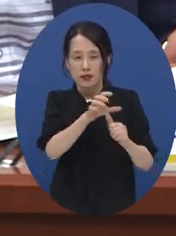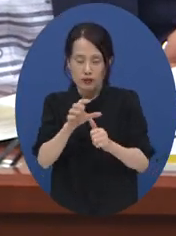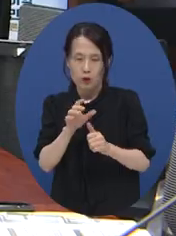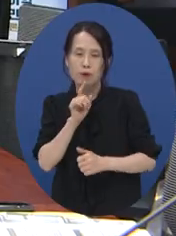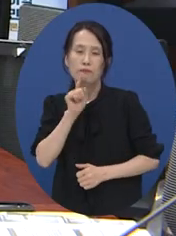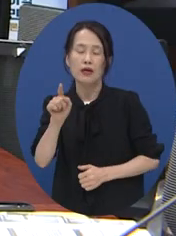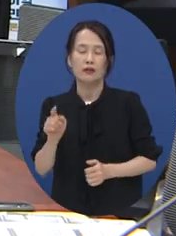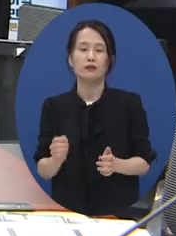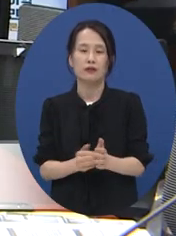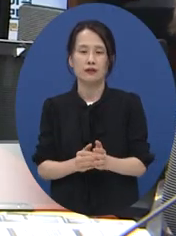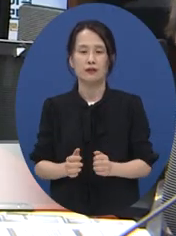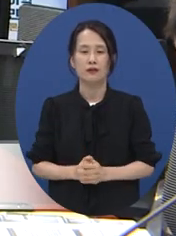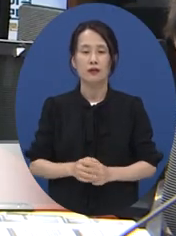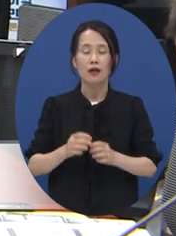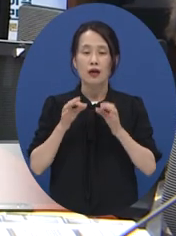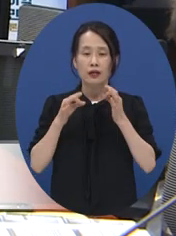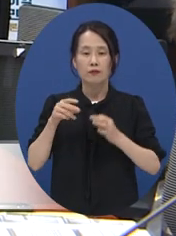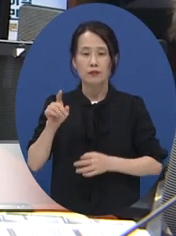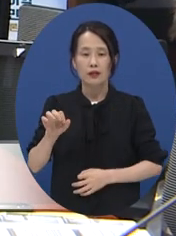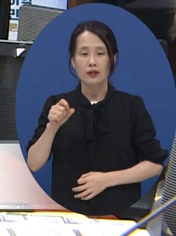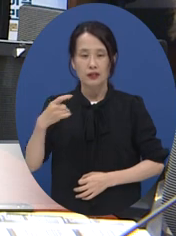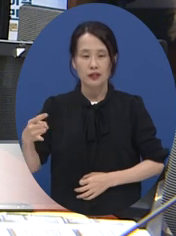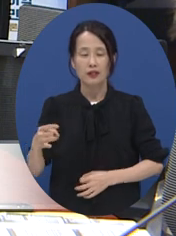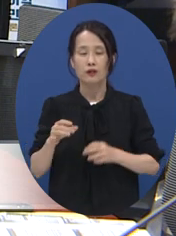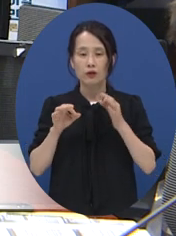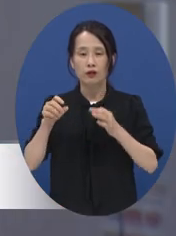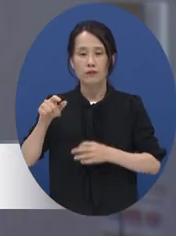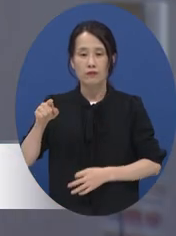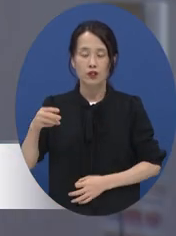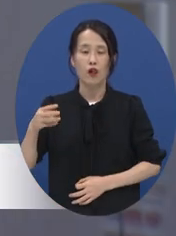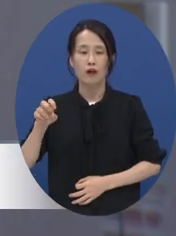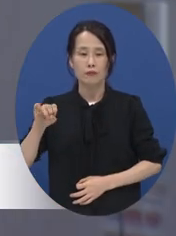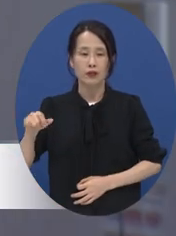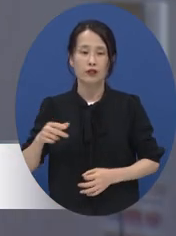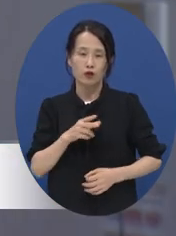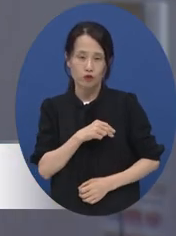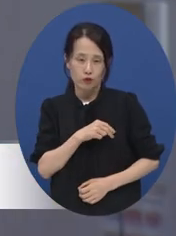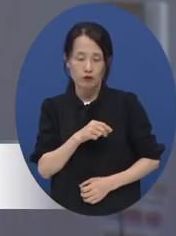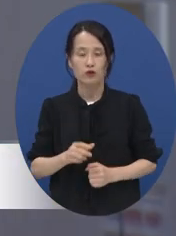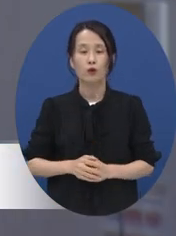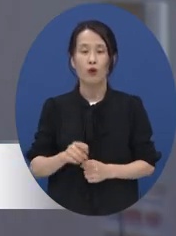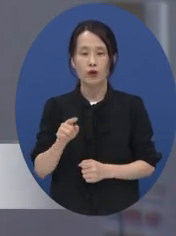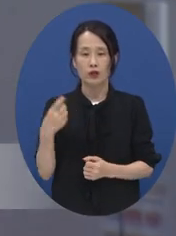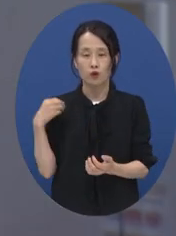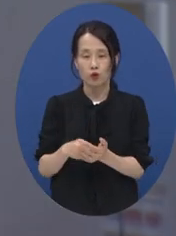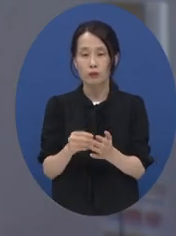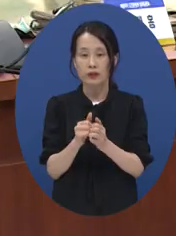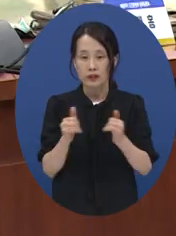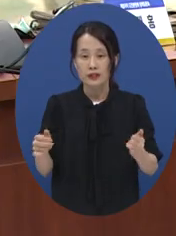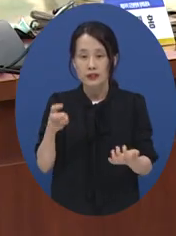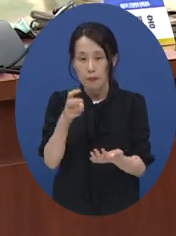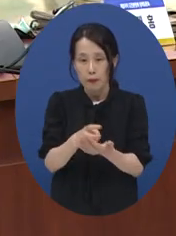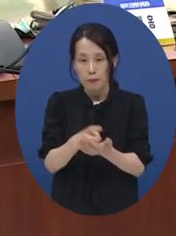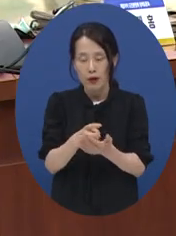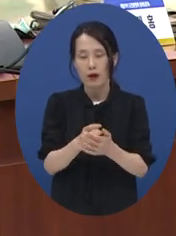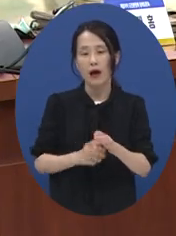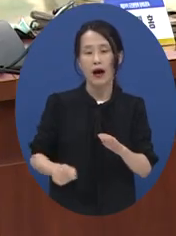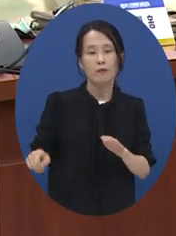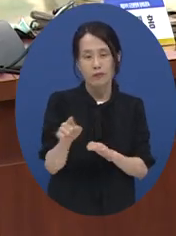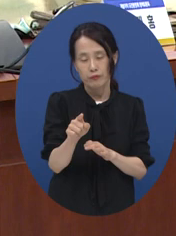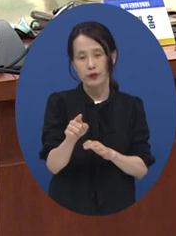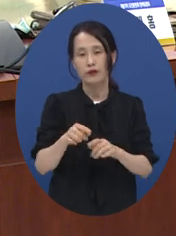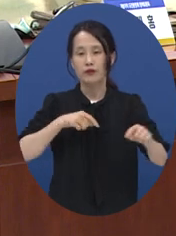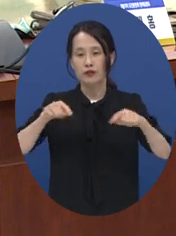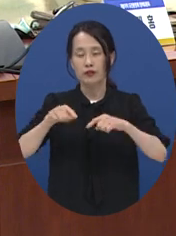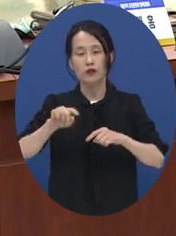힘을 실었습니다. 김상희, 김철민, 소병훈 국회의원도 경기도가 추진하는 도민 환원제가 대한민국을 선도하는 정책으로 자리